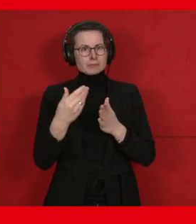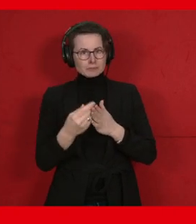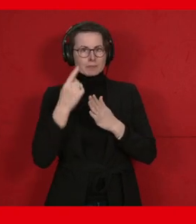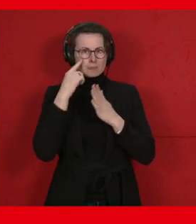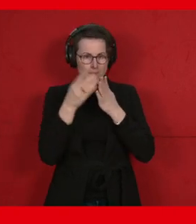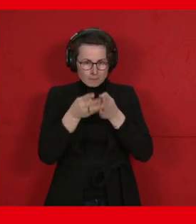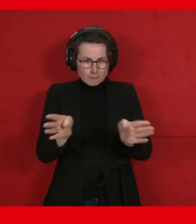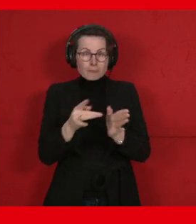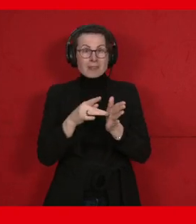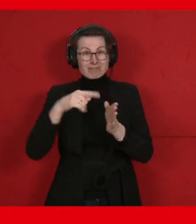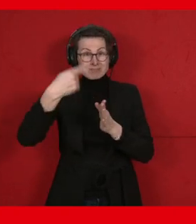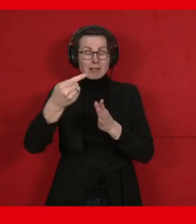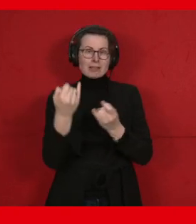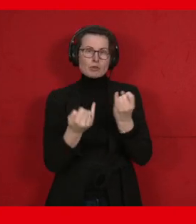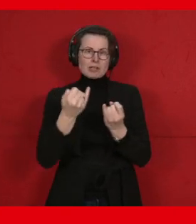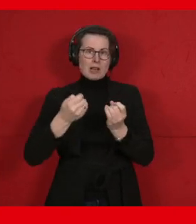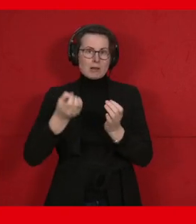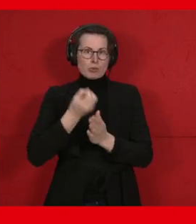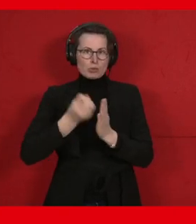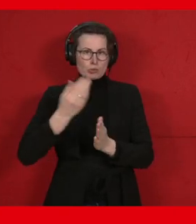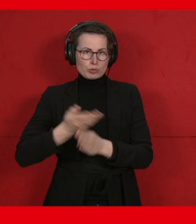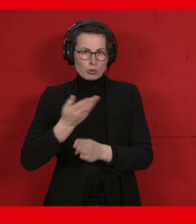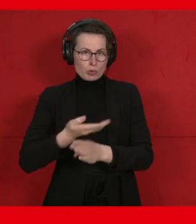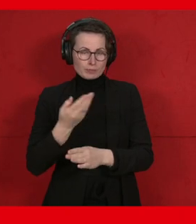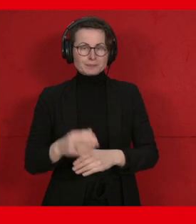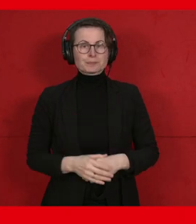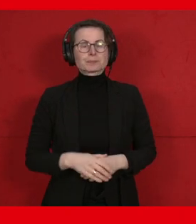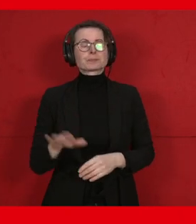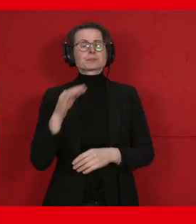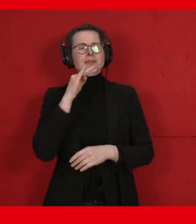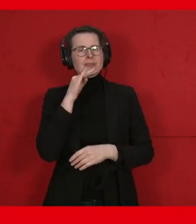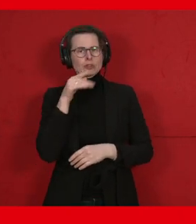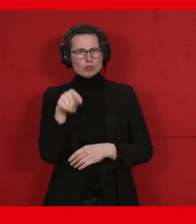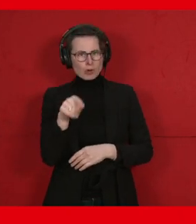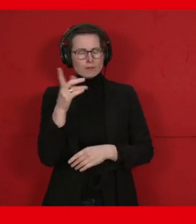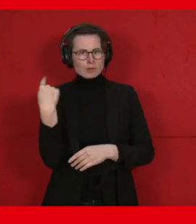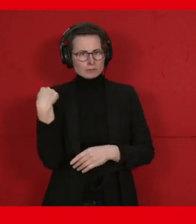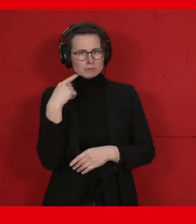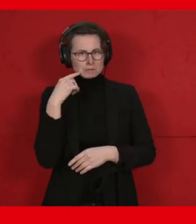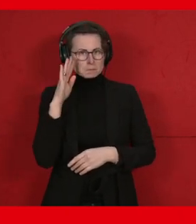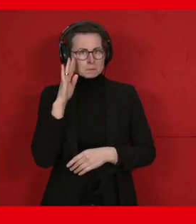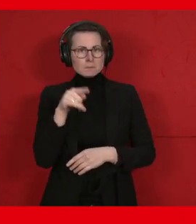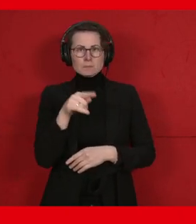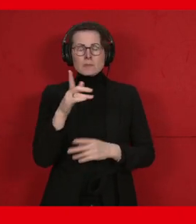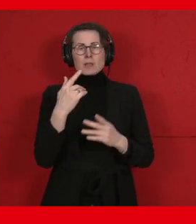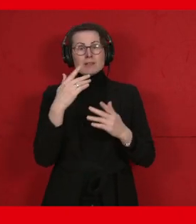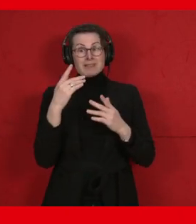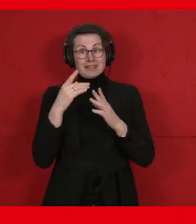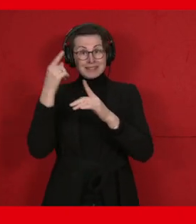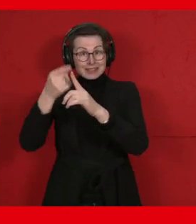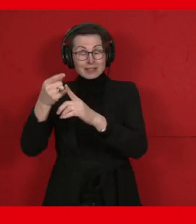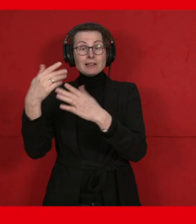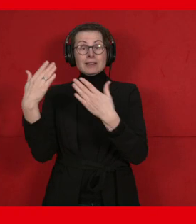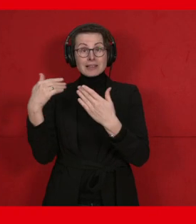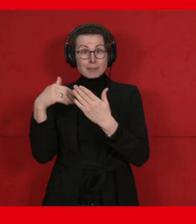industrielle Produktion zu starten. Ich glaube, beim Wasserstoff ist es so, dass man, das ist ja jetzt auch schon angeklungen, im Wesentlichen läuft der Weg in die Klimaneutralität ja